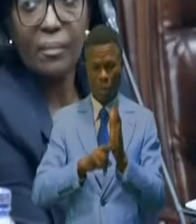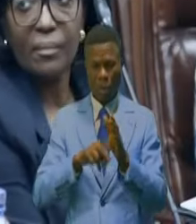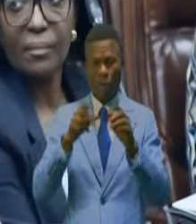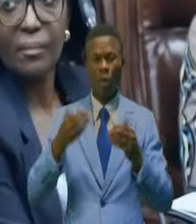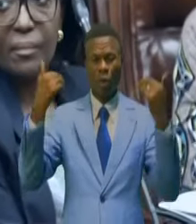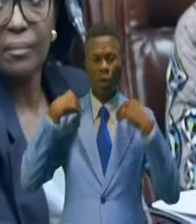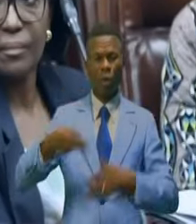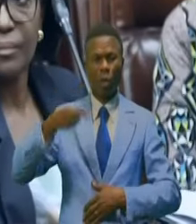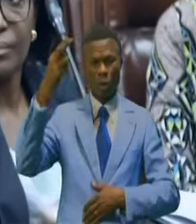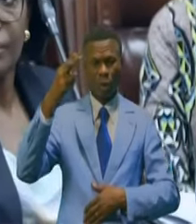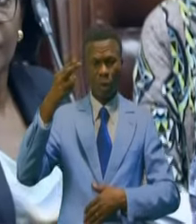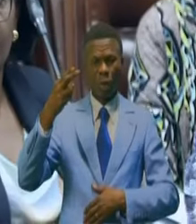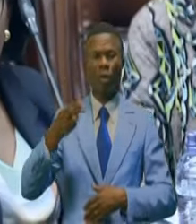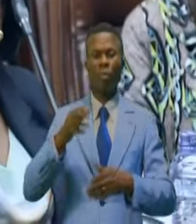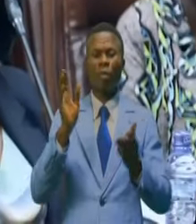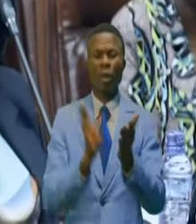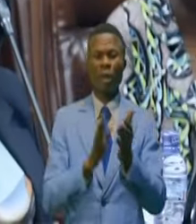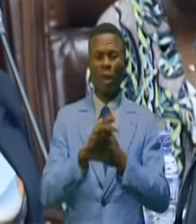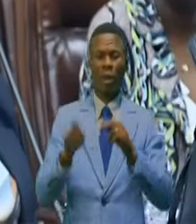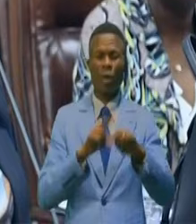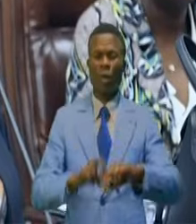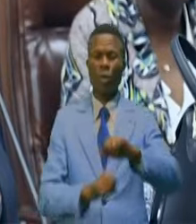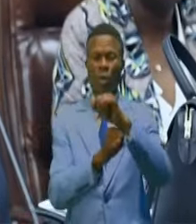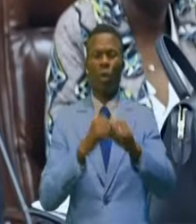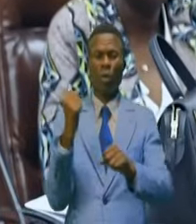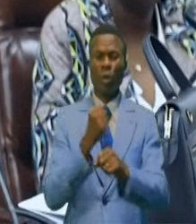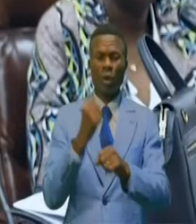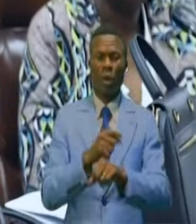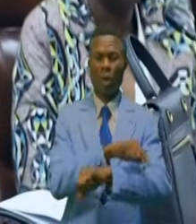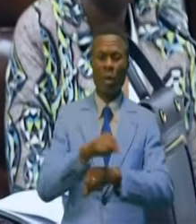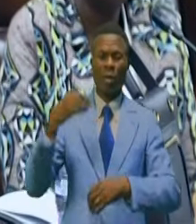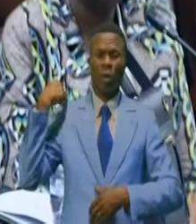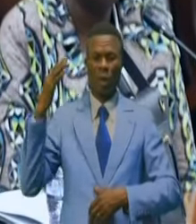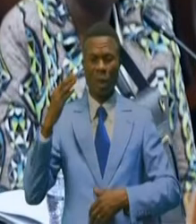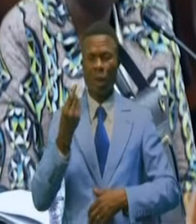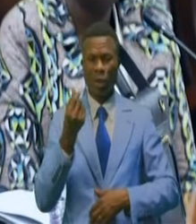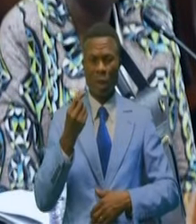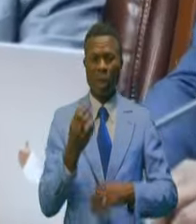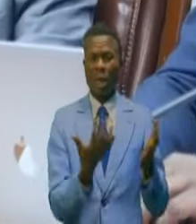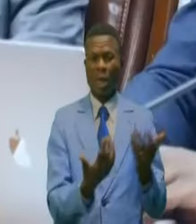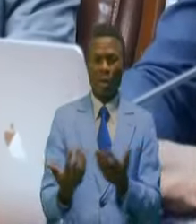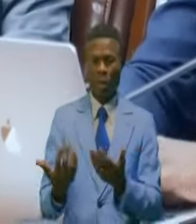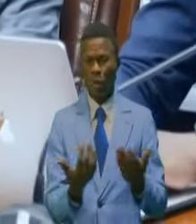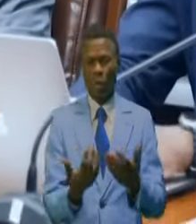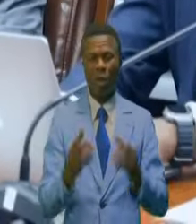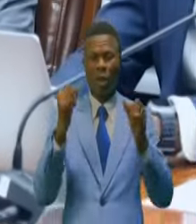haute direction de l'Institut des missions de soutenir les efforts des établissements de la monnaie électronique dont la stabilité de la